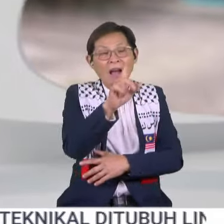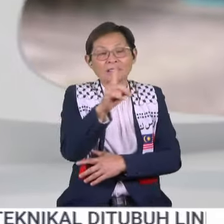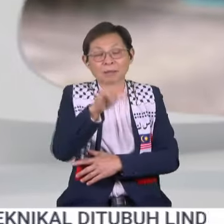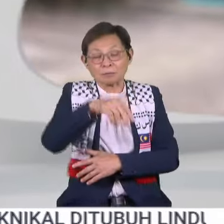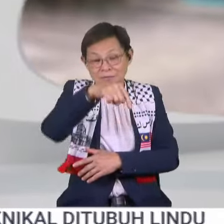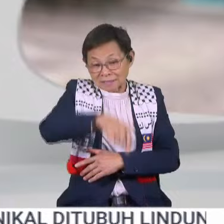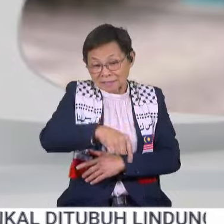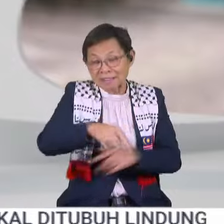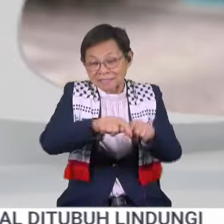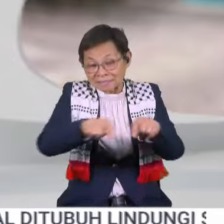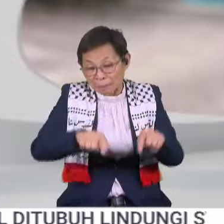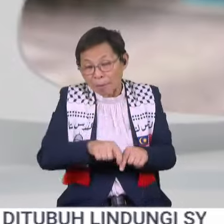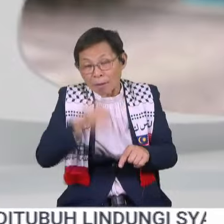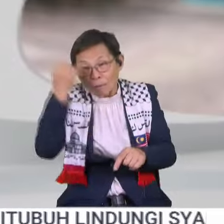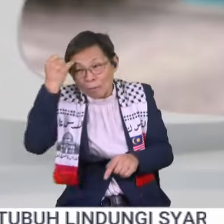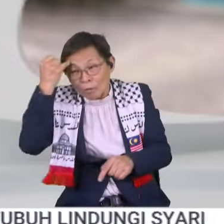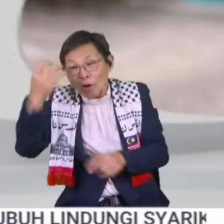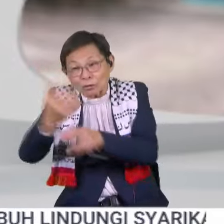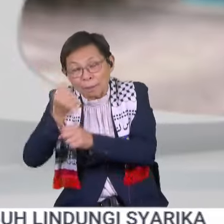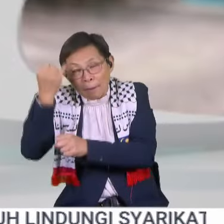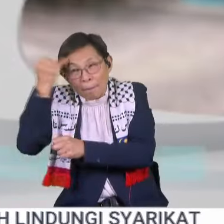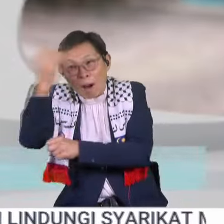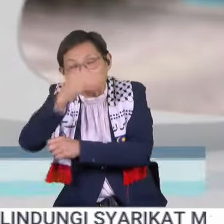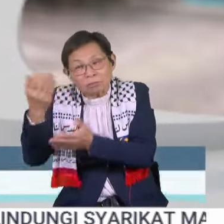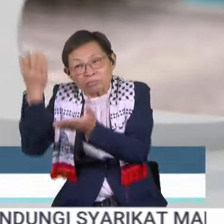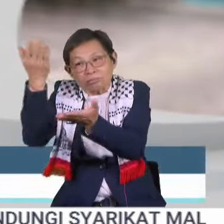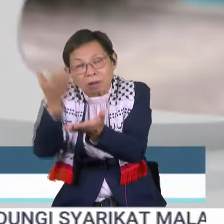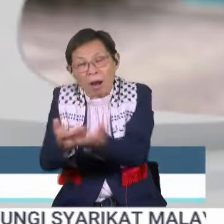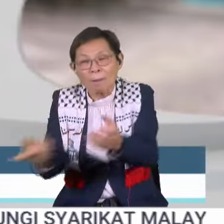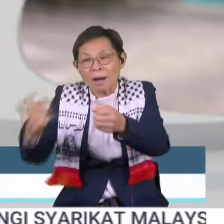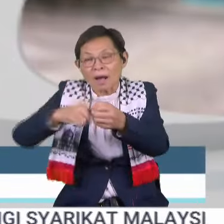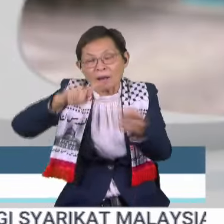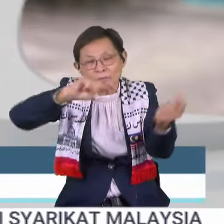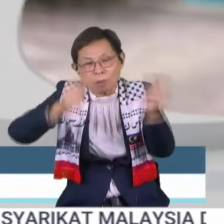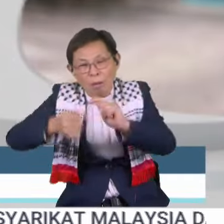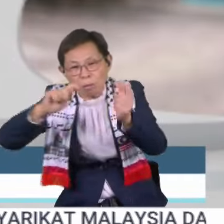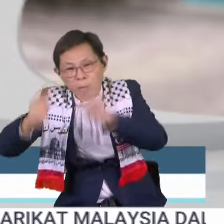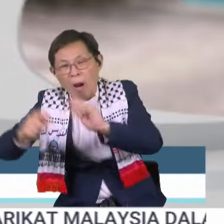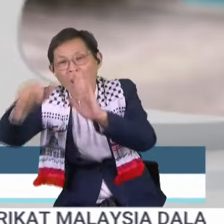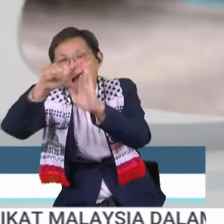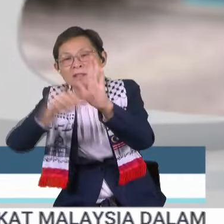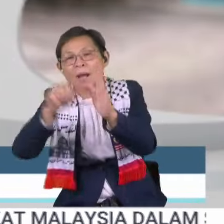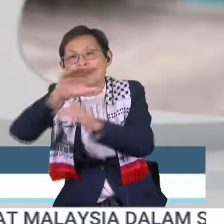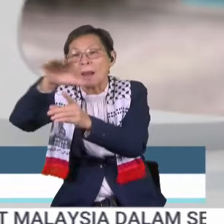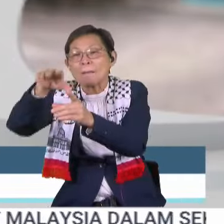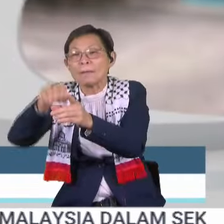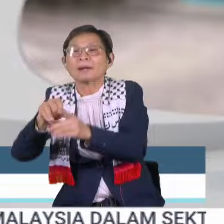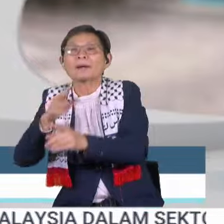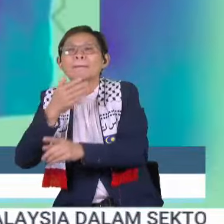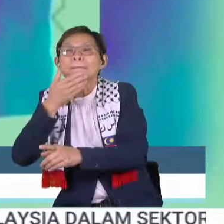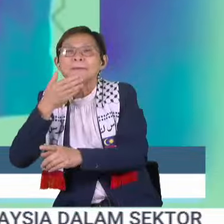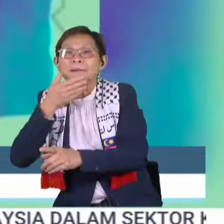platform untuk mendapatkan pandangan serta cadangan berkaitan pindaan beberapa akta melibatkan